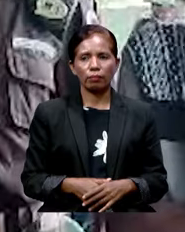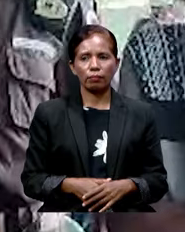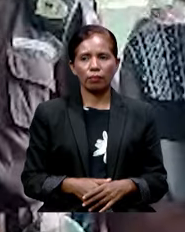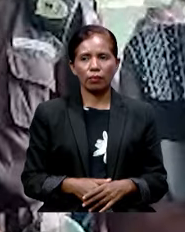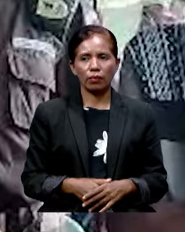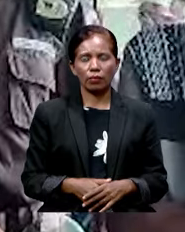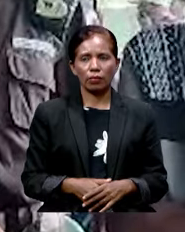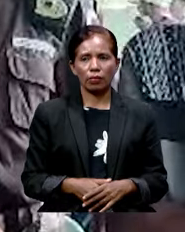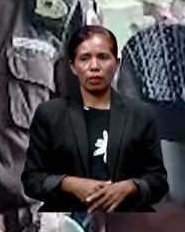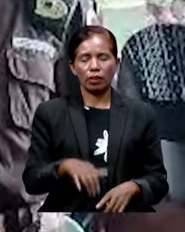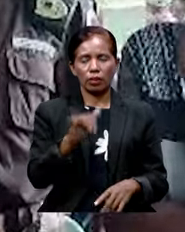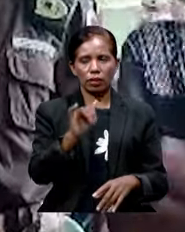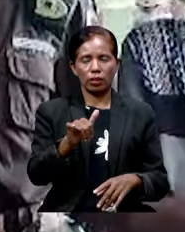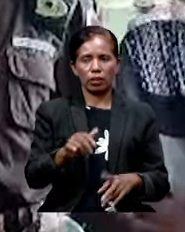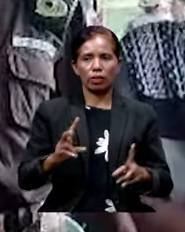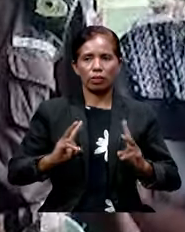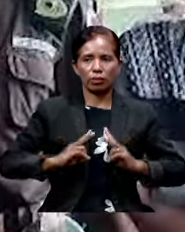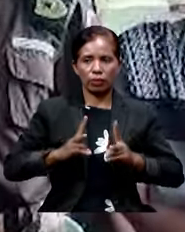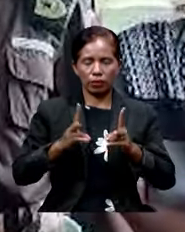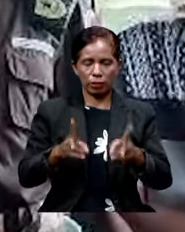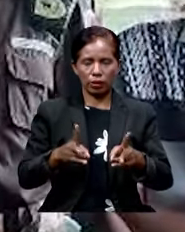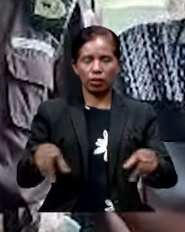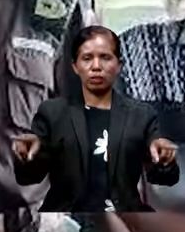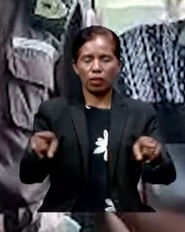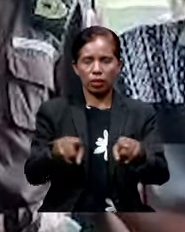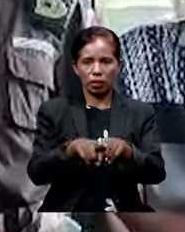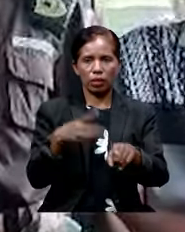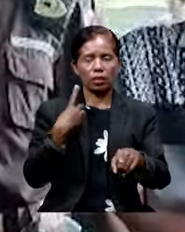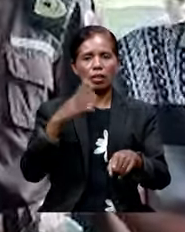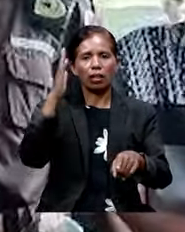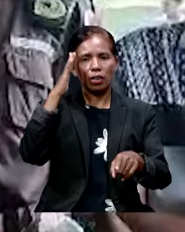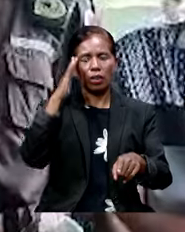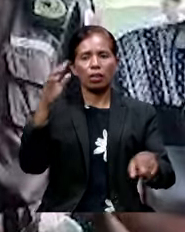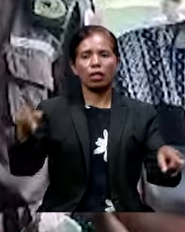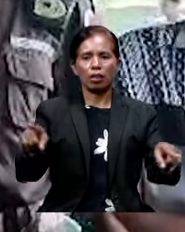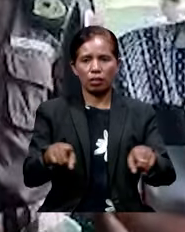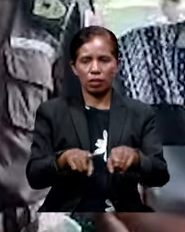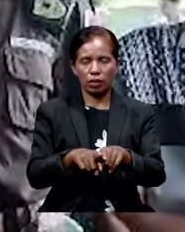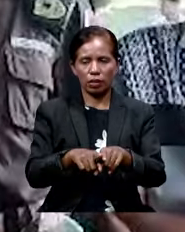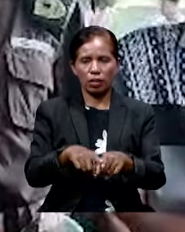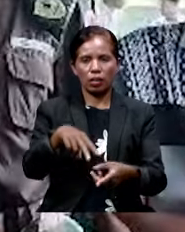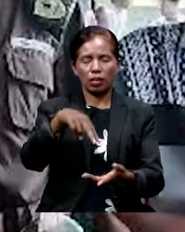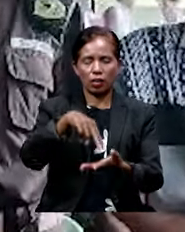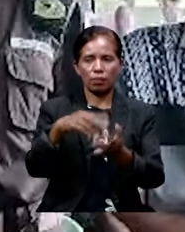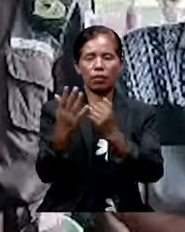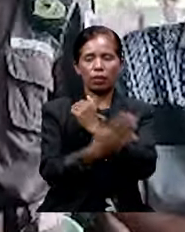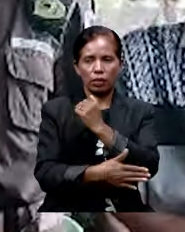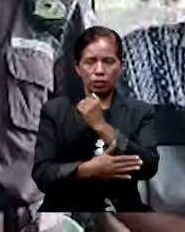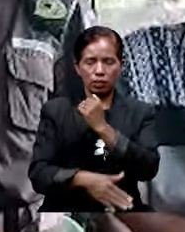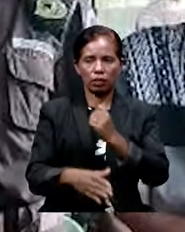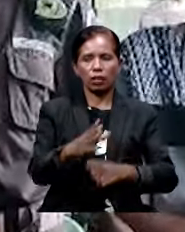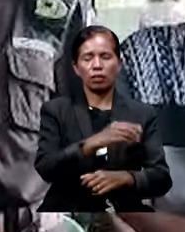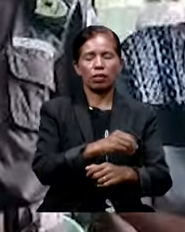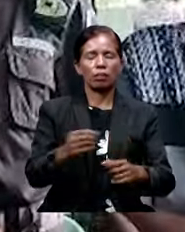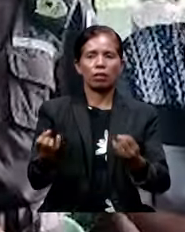Memang veteranus hane sang ita hatene katakan nudar airin bana sang nudar naim ba